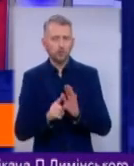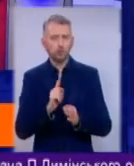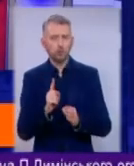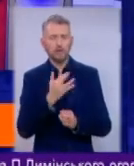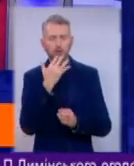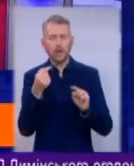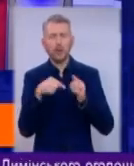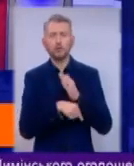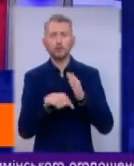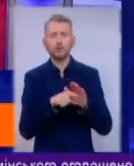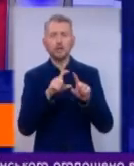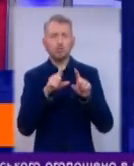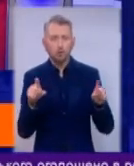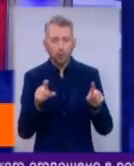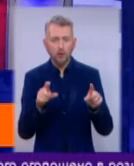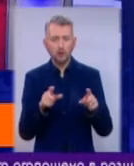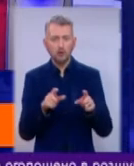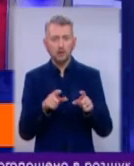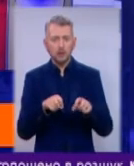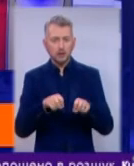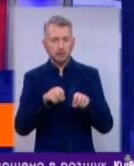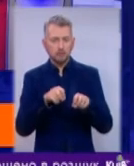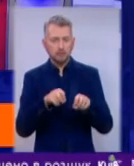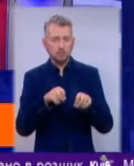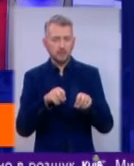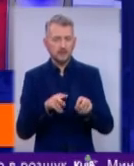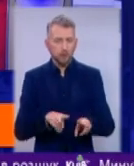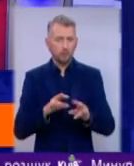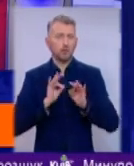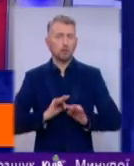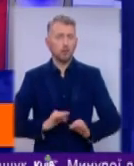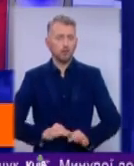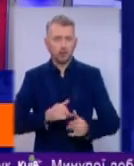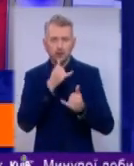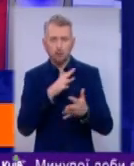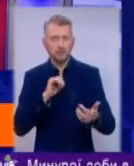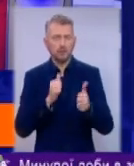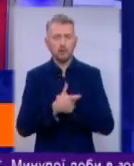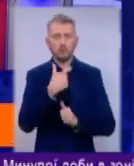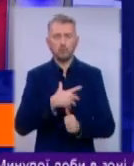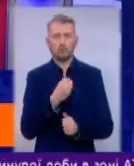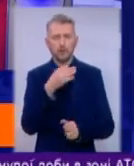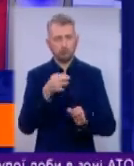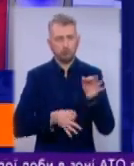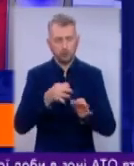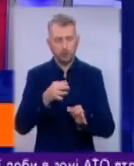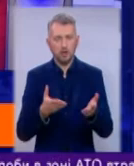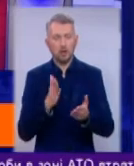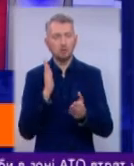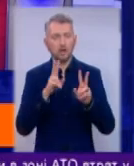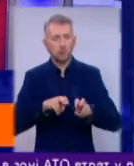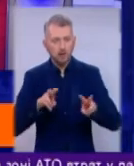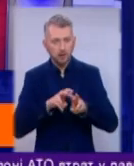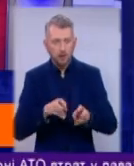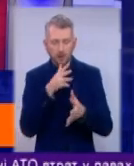Національне антикорупційне бюро за процесуальне керівництво спеціалізованої антикорупційної прокуратури все ж таки не може замінити собою ще й судову інстанцію, яка буде розглядати